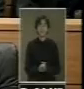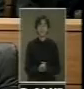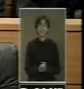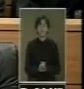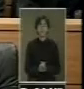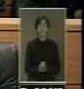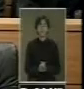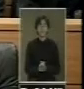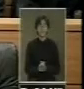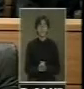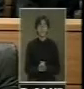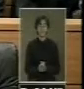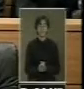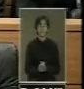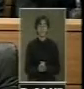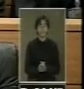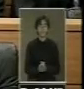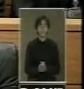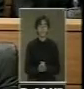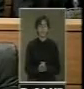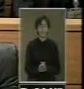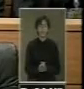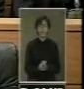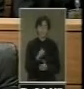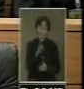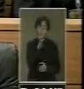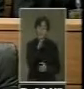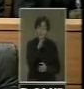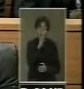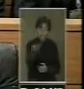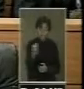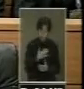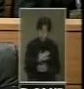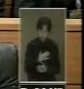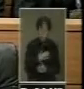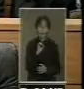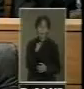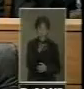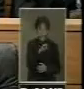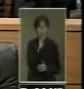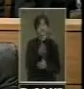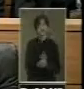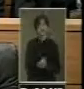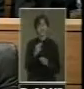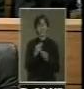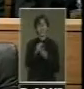าถ้ามีใครขยันขยอให้ผมจะบอกผมจะพูดครับ